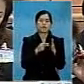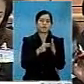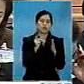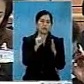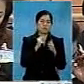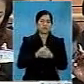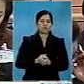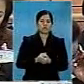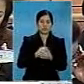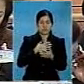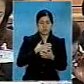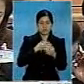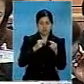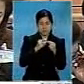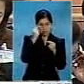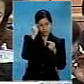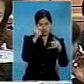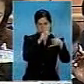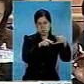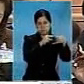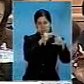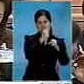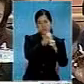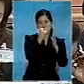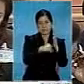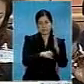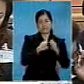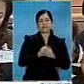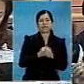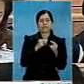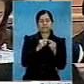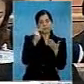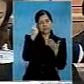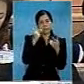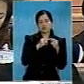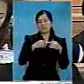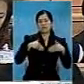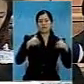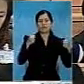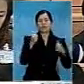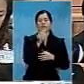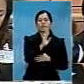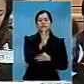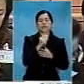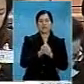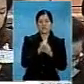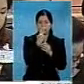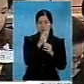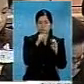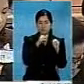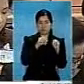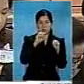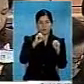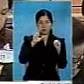เราจะปล่อยให้ผู้กระทำผิดลอยนวลท่านต้องไปดูกฎหมายประกอบรัฐธรรมนูญนะครับมาตรา53